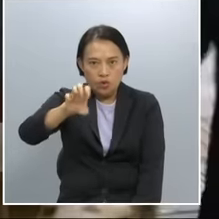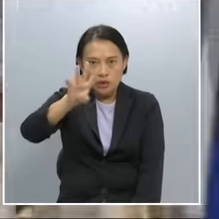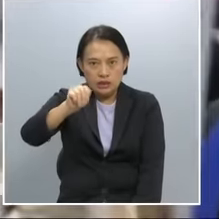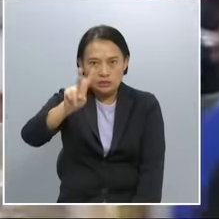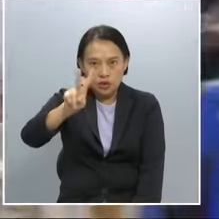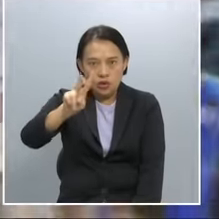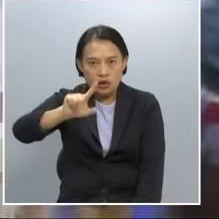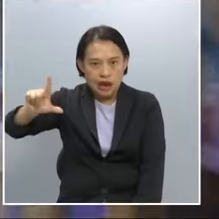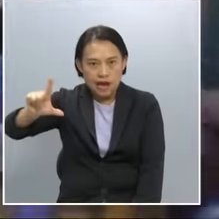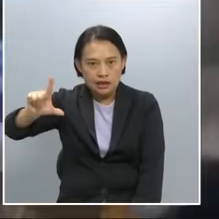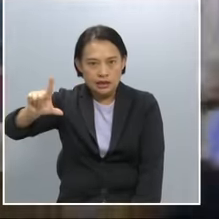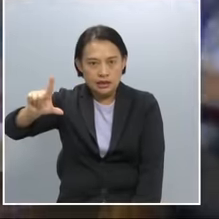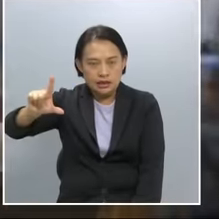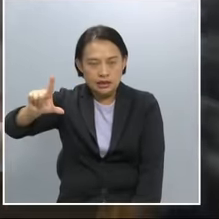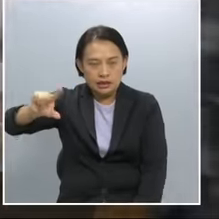118,642 ล้านบาท